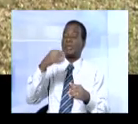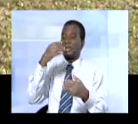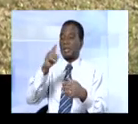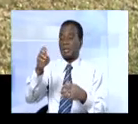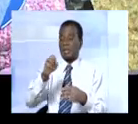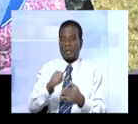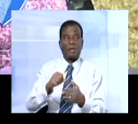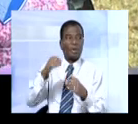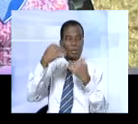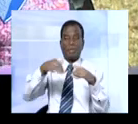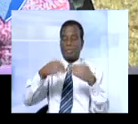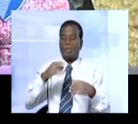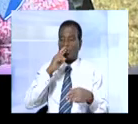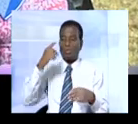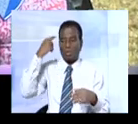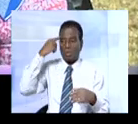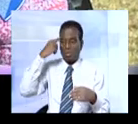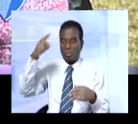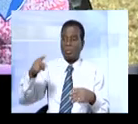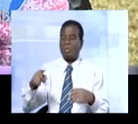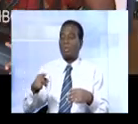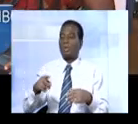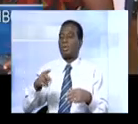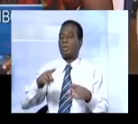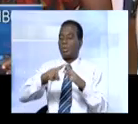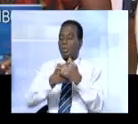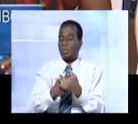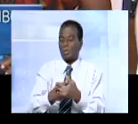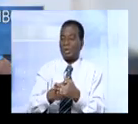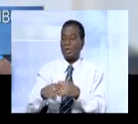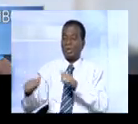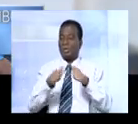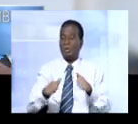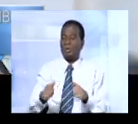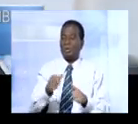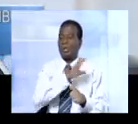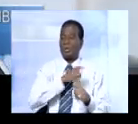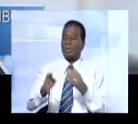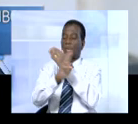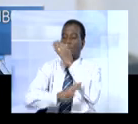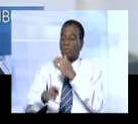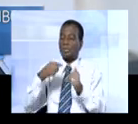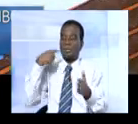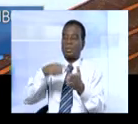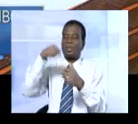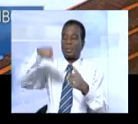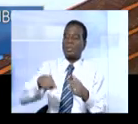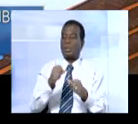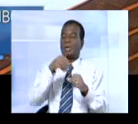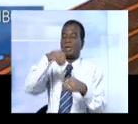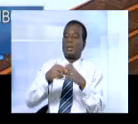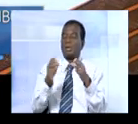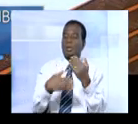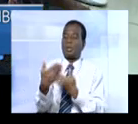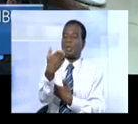et polyvalentes sont, selon Gabriel Haye, le début des actes concrets du Conseil régional. Notons que déjà, dans la matinée,